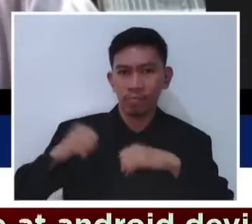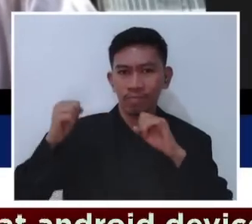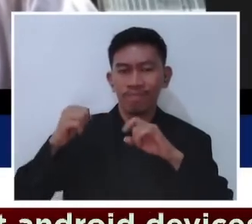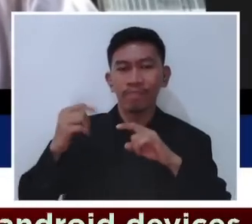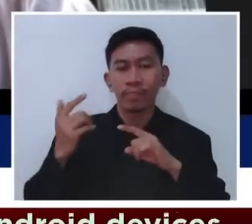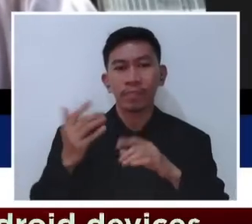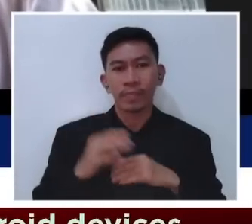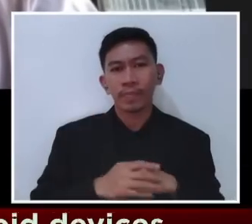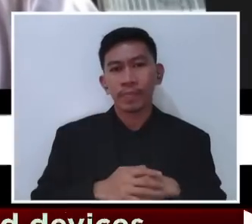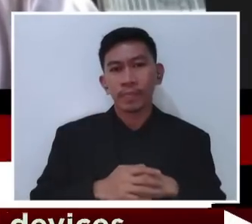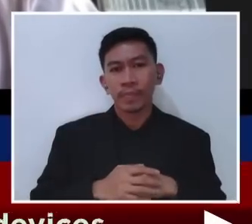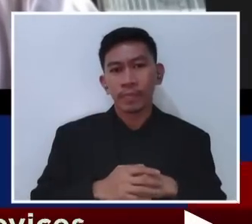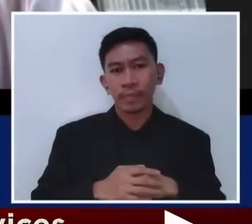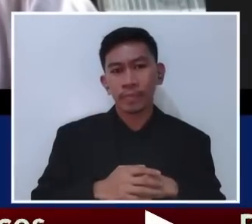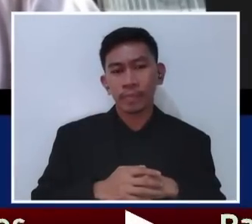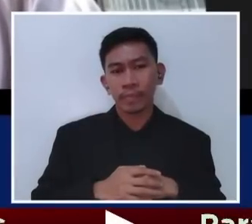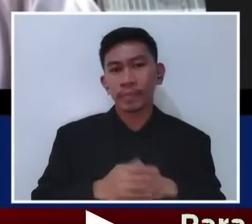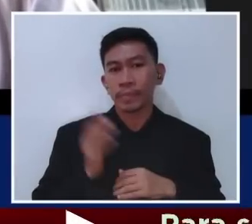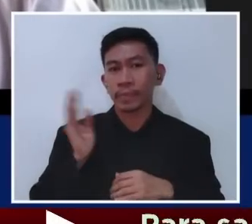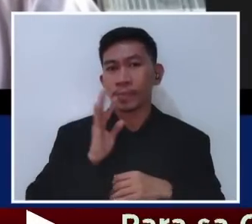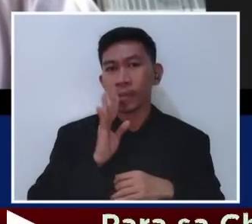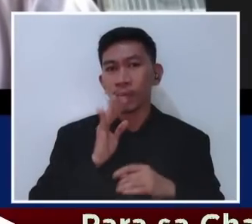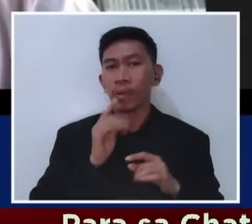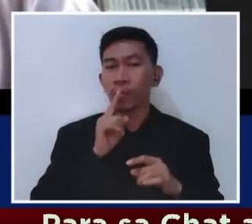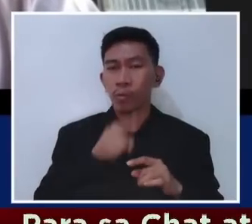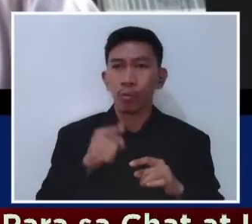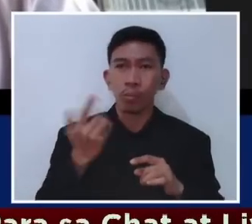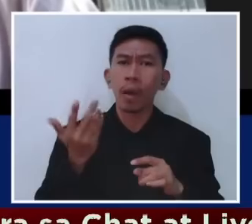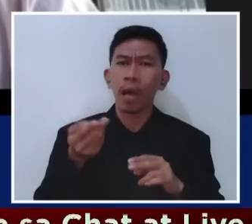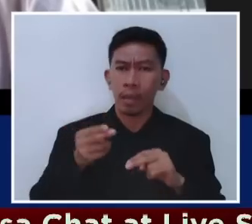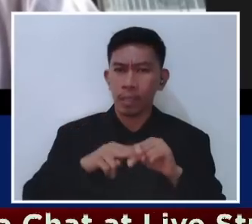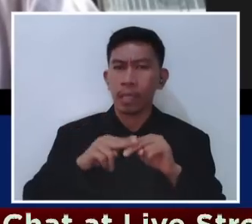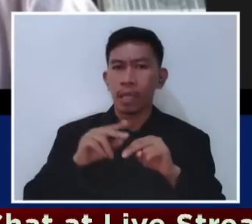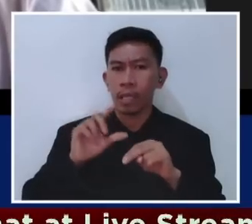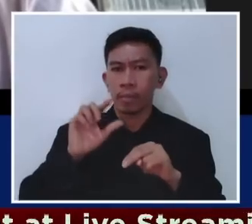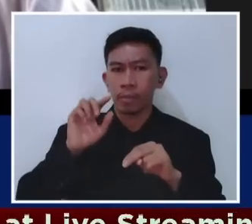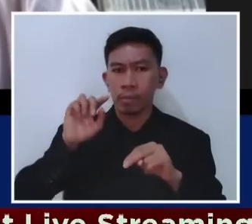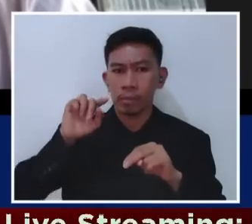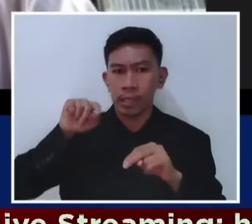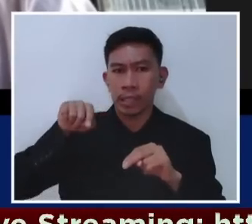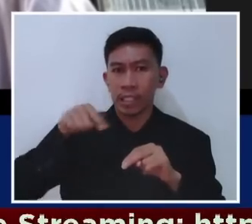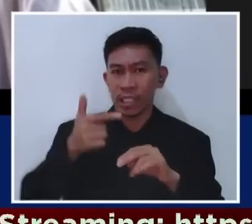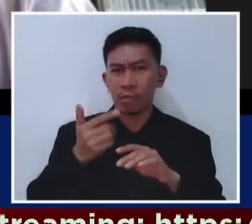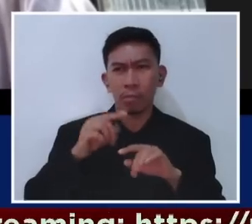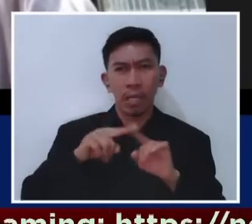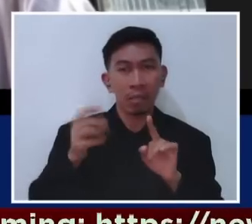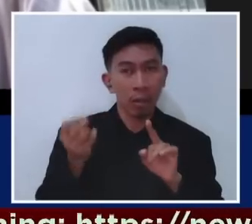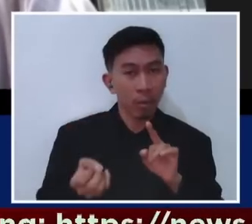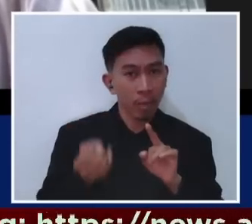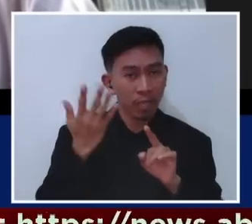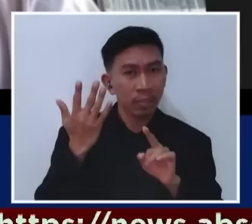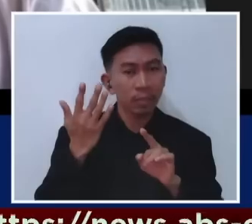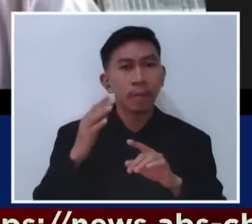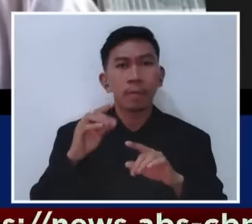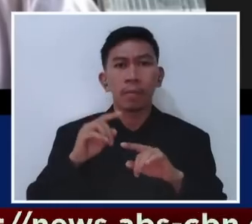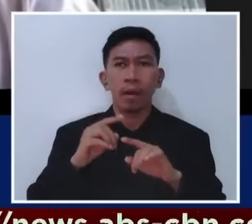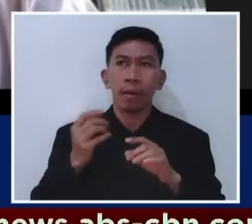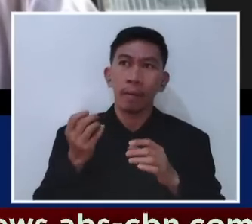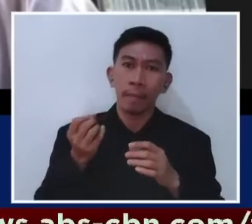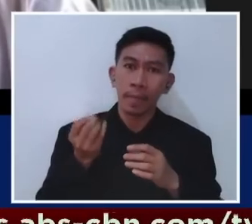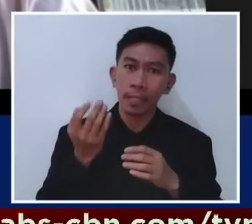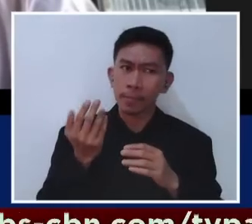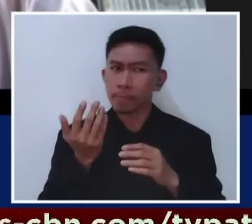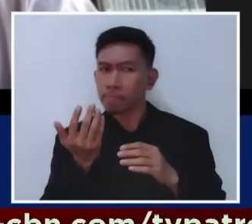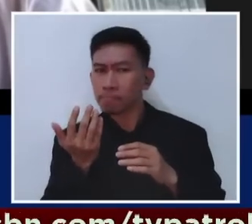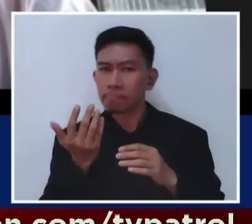Ang issue na lang is how much. Ang pananaw namin when it comes to forecast, maliit lang ang ibababa. Maaring